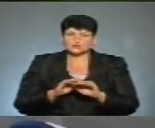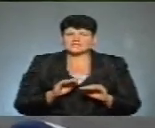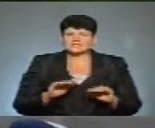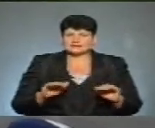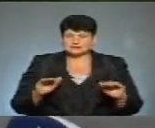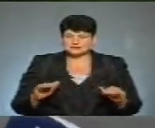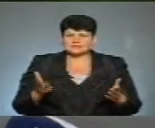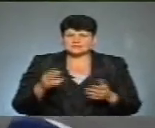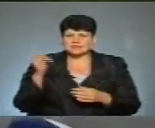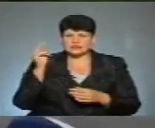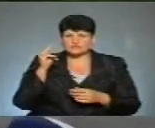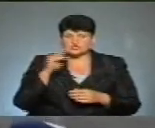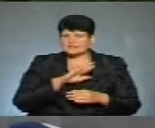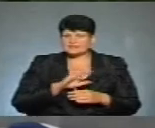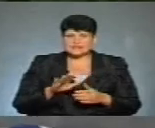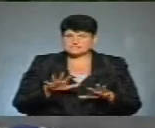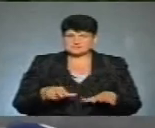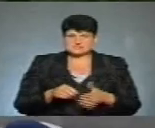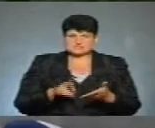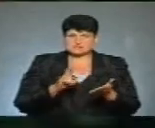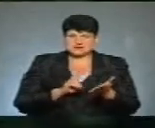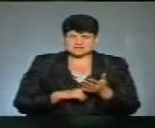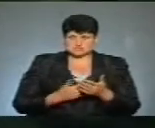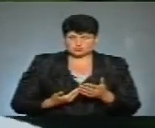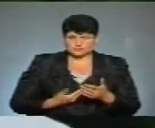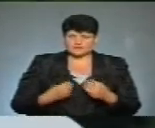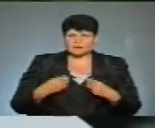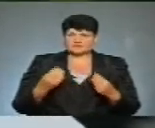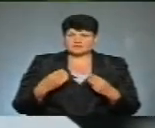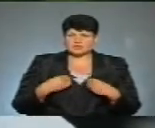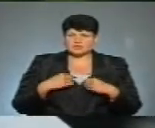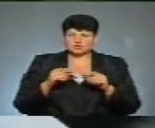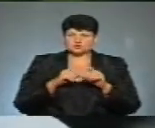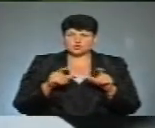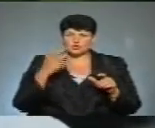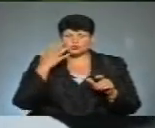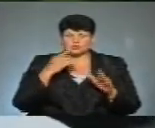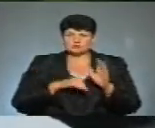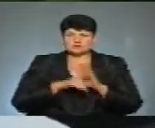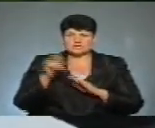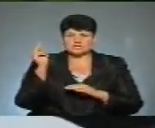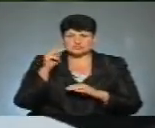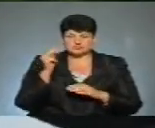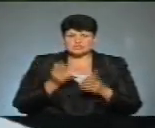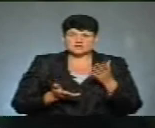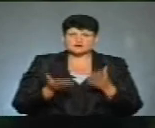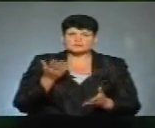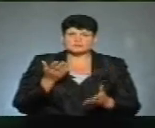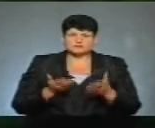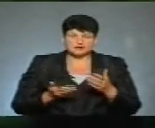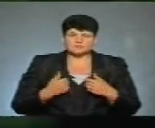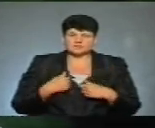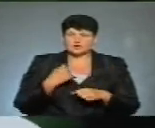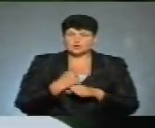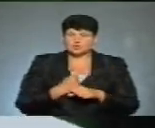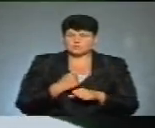які навчаються не за місцем реєстрації проживання. Нам давали звіти школи, коли вони починають навчання, однак ми